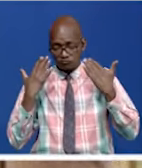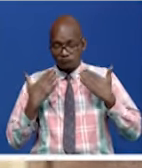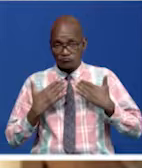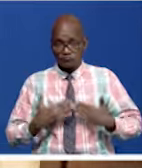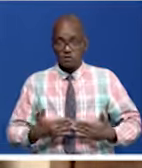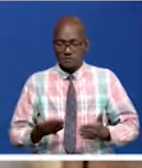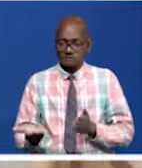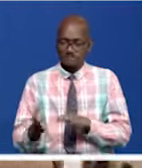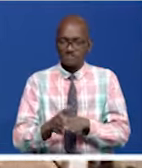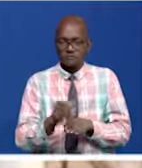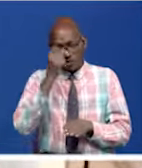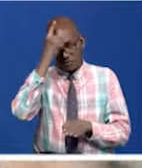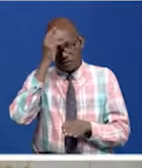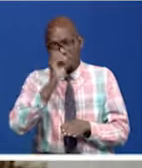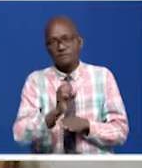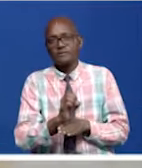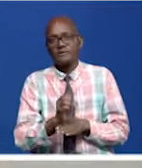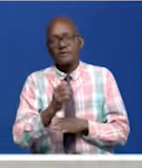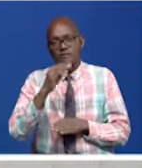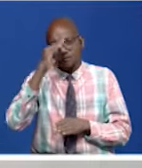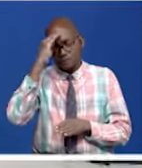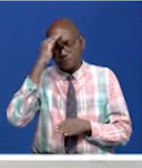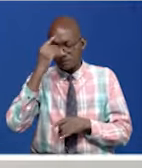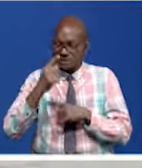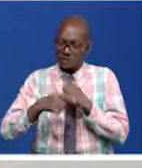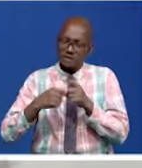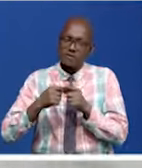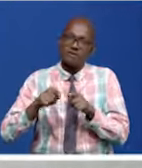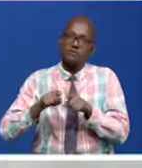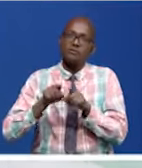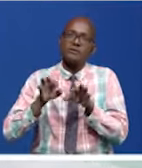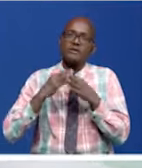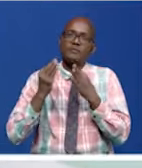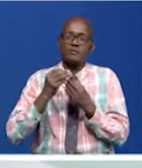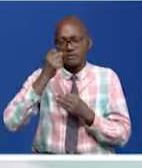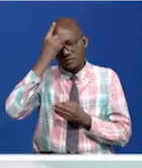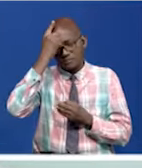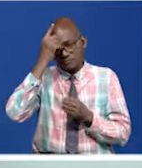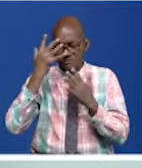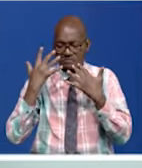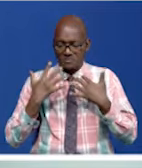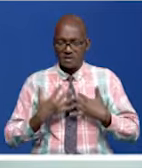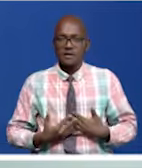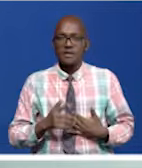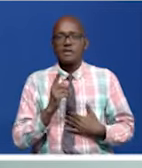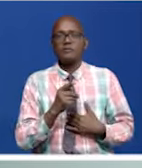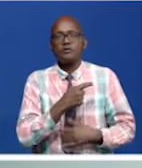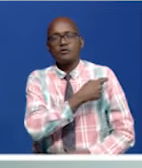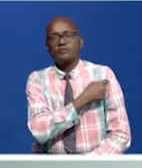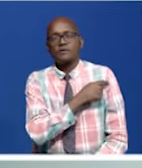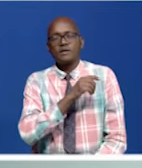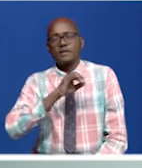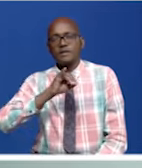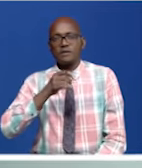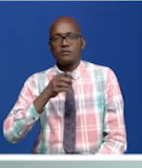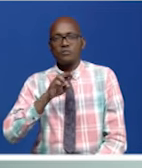uliotambulika na jeshi la polisi linatoa Wito kwa ndugu na jamaa kutambua miili Hiyo ambayo Ipo katika hospitali ya